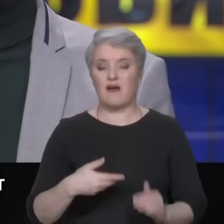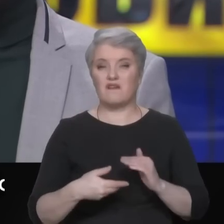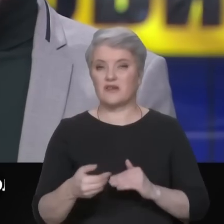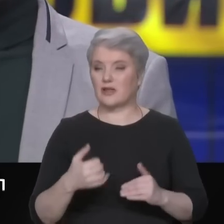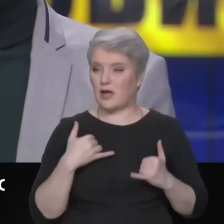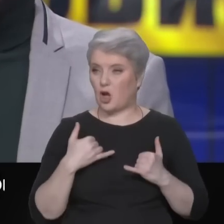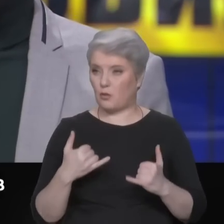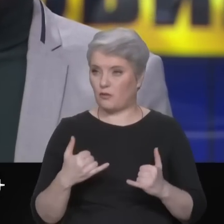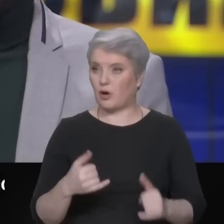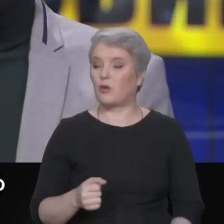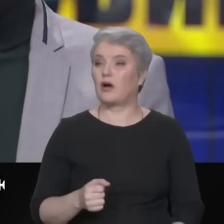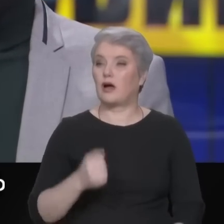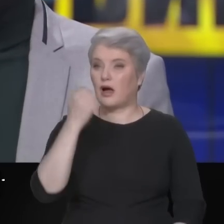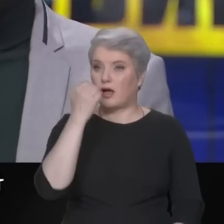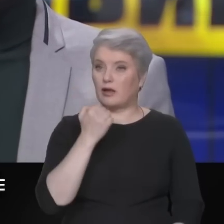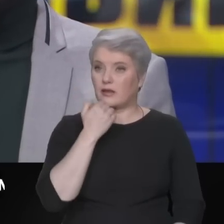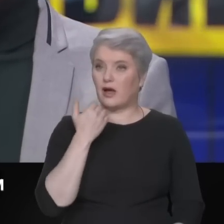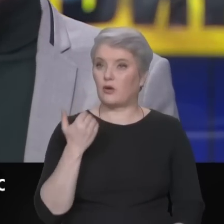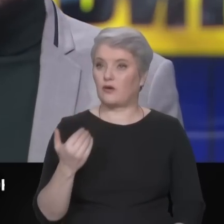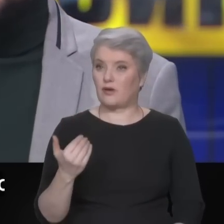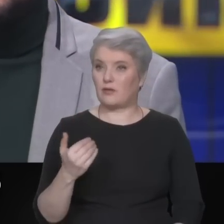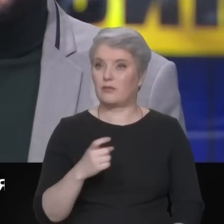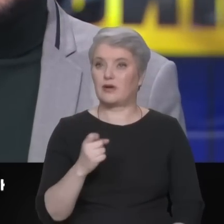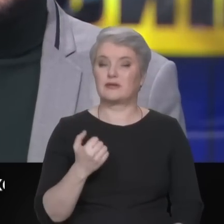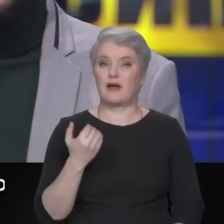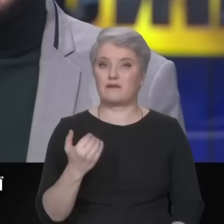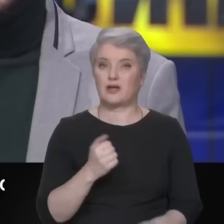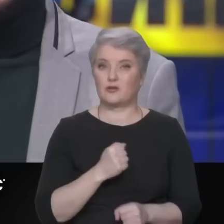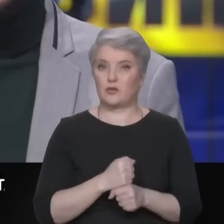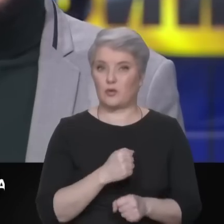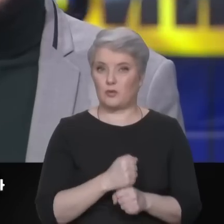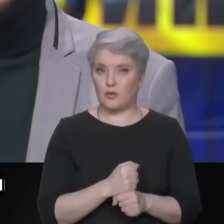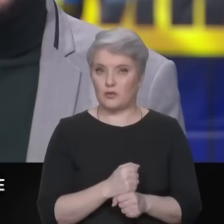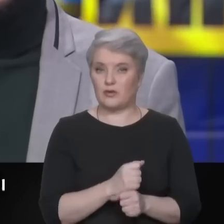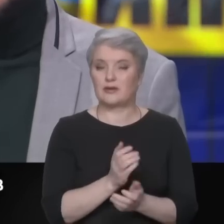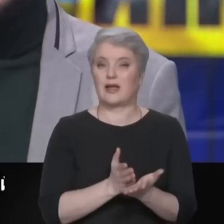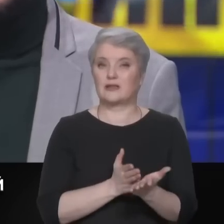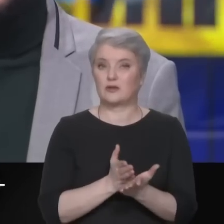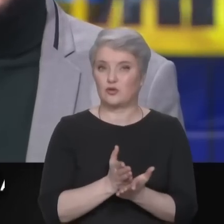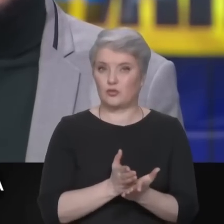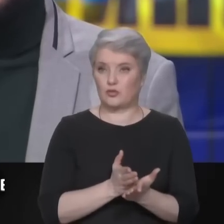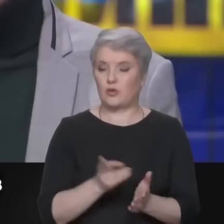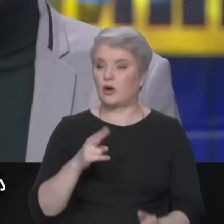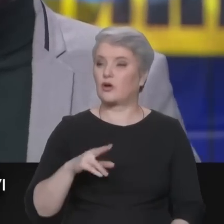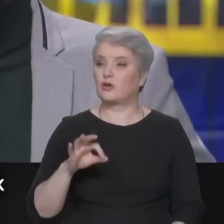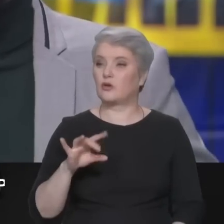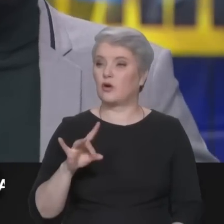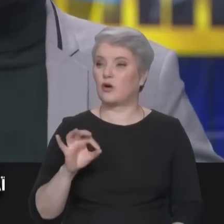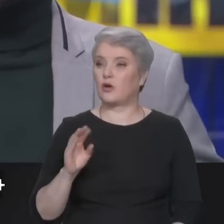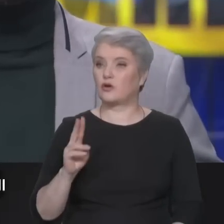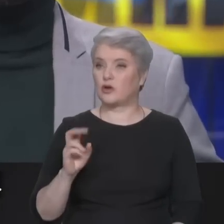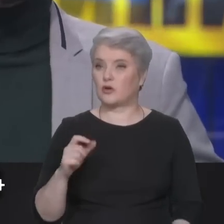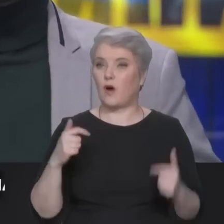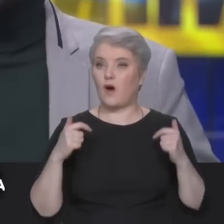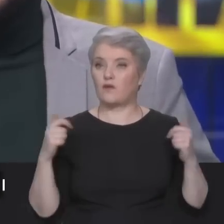повагу. Дякую вам, пане Олександре. Дякую за вашу роботу і за службу. Олександр Дорошенко, офіцер Національної